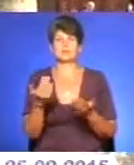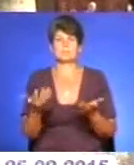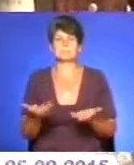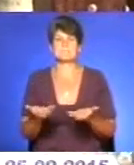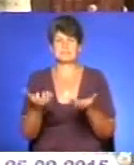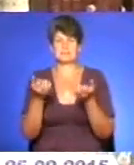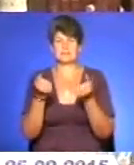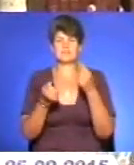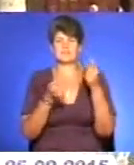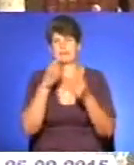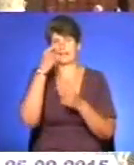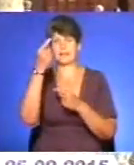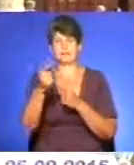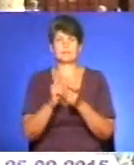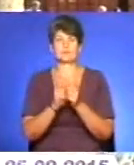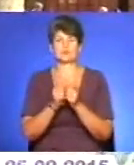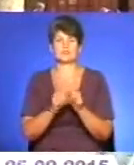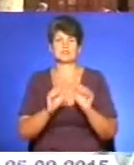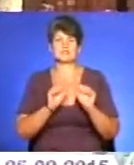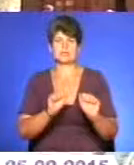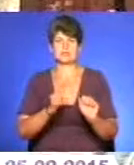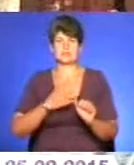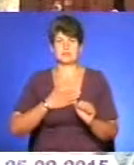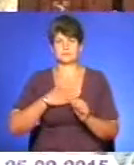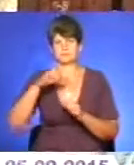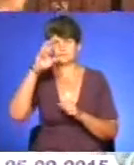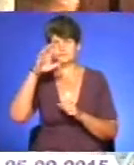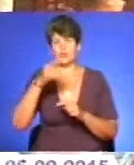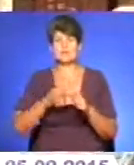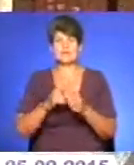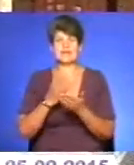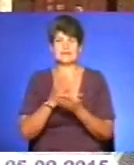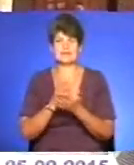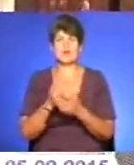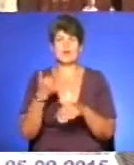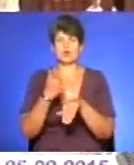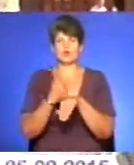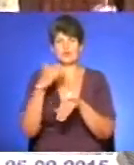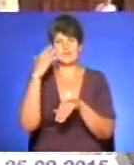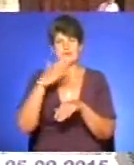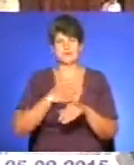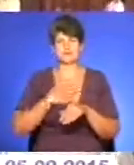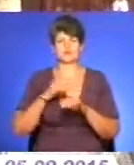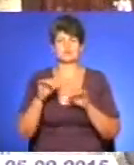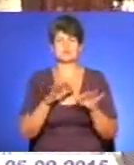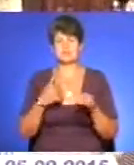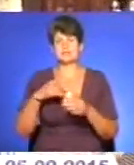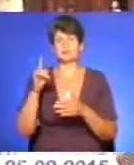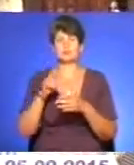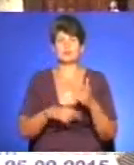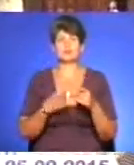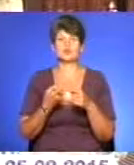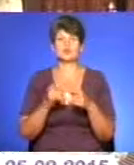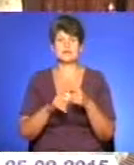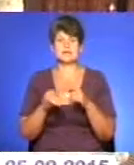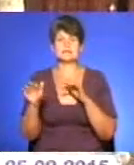в їхній далекій боротьбі в захисті нашої вітчизни. Оце і є головна ідея нашого заходу. Я сподіваюся, що якраз